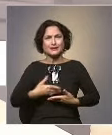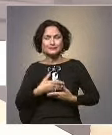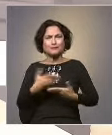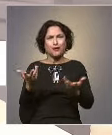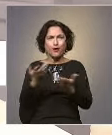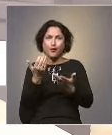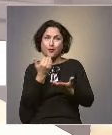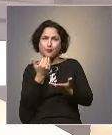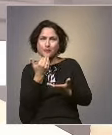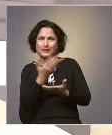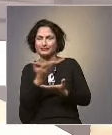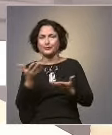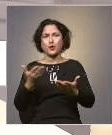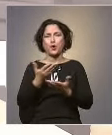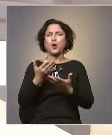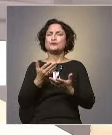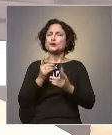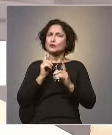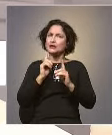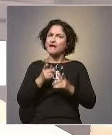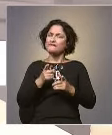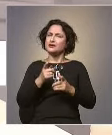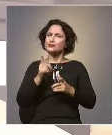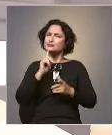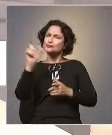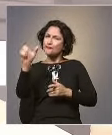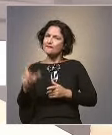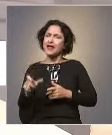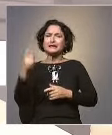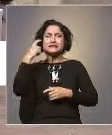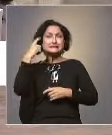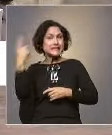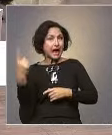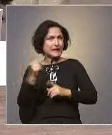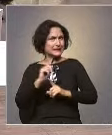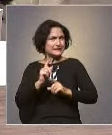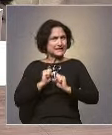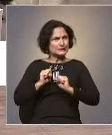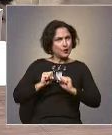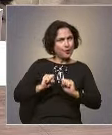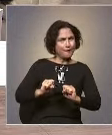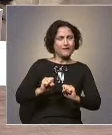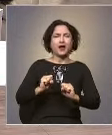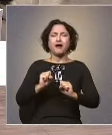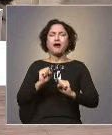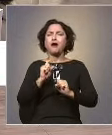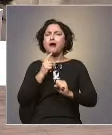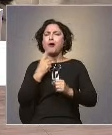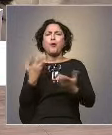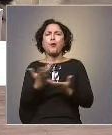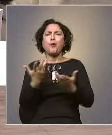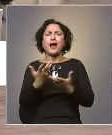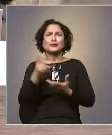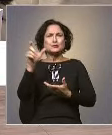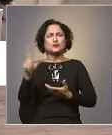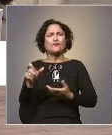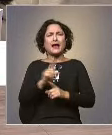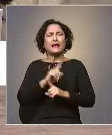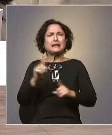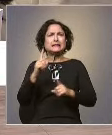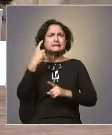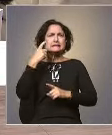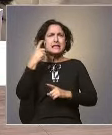и затова е хубаво да знае, за да не се плаши. И тук помага науката обаче, но тъй като, нали, когато човек не е запознат, конспирациите, т.е. нещо, което